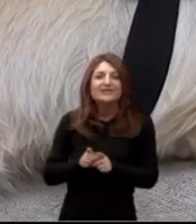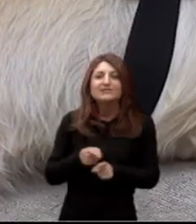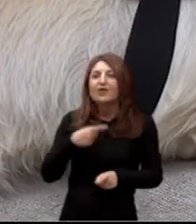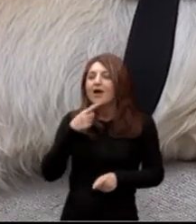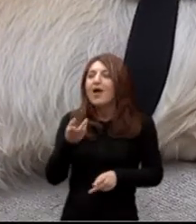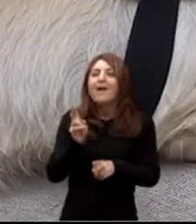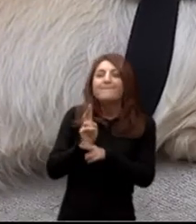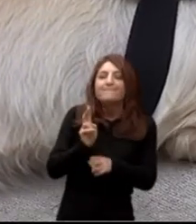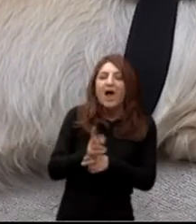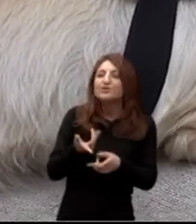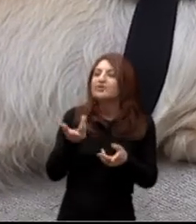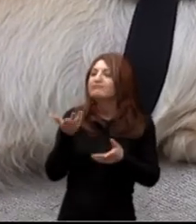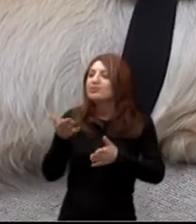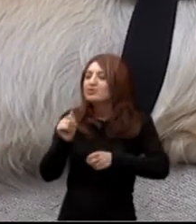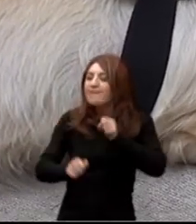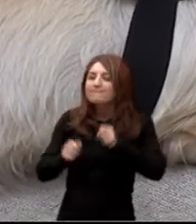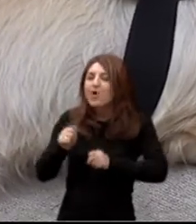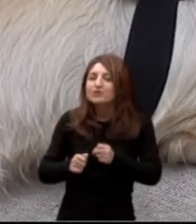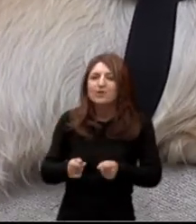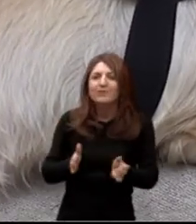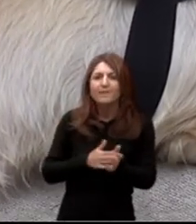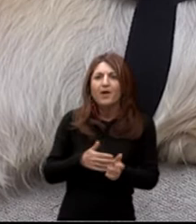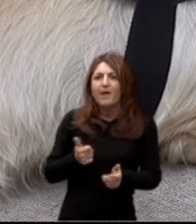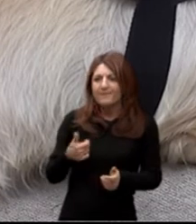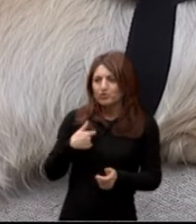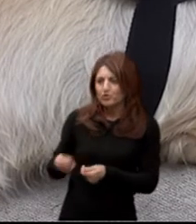usmjeravaju pažnju na određeni postupak koji ide. Znači, prvo ću